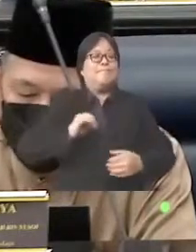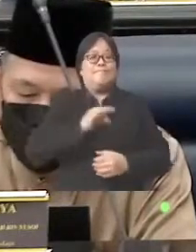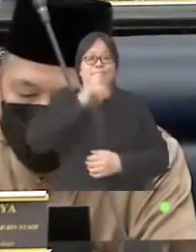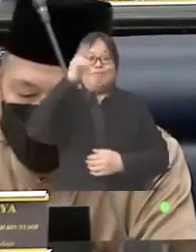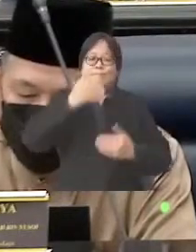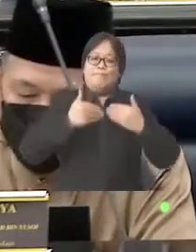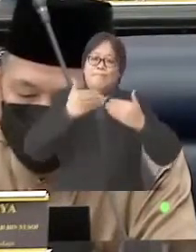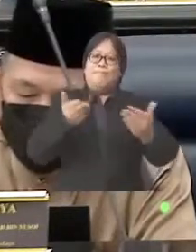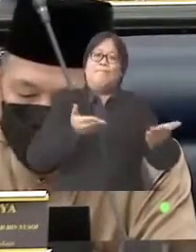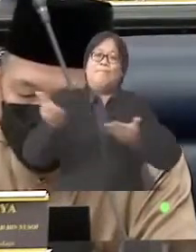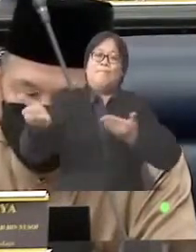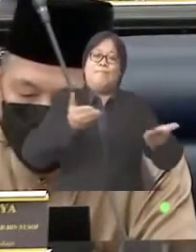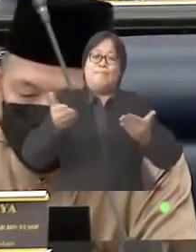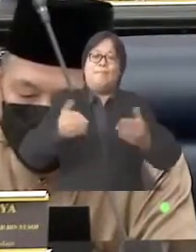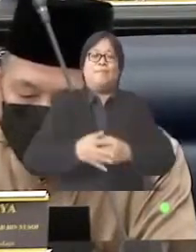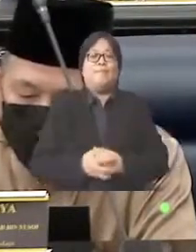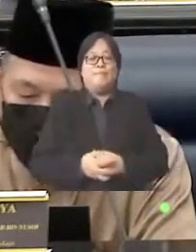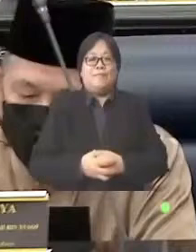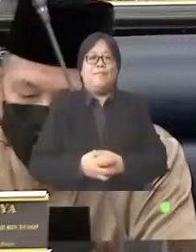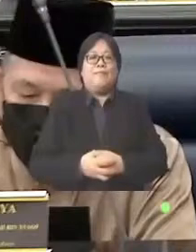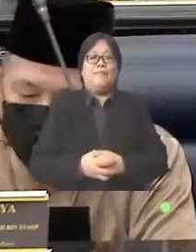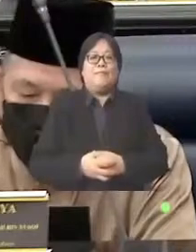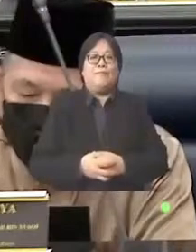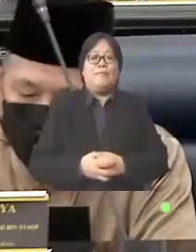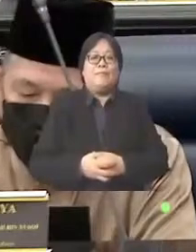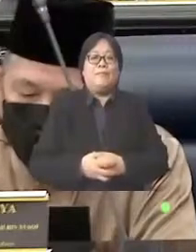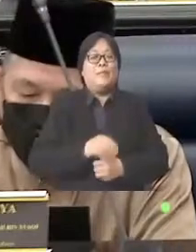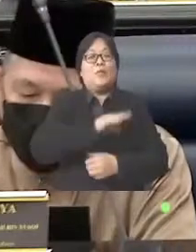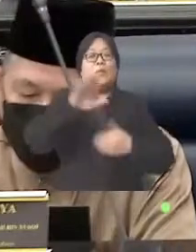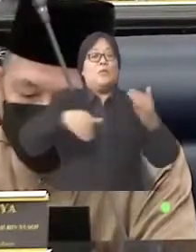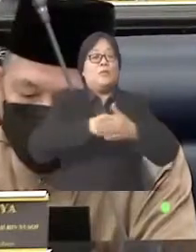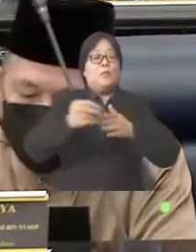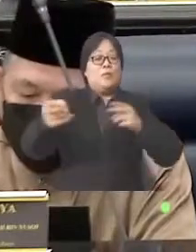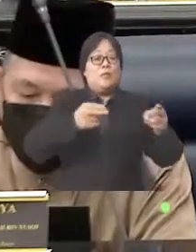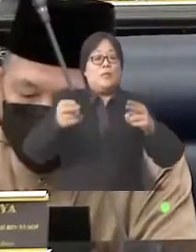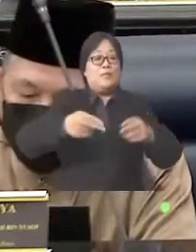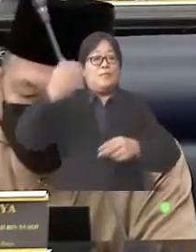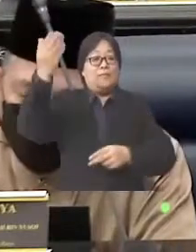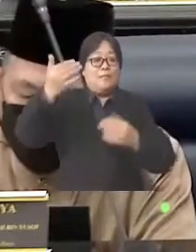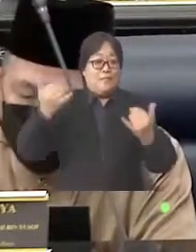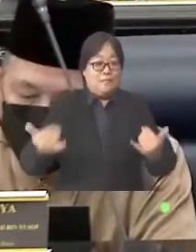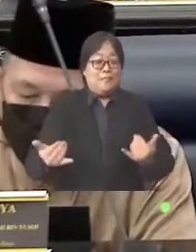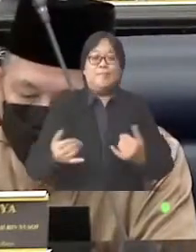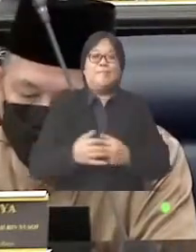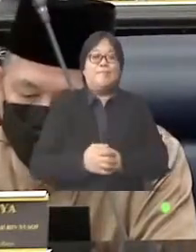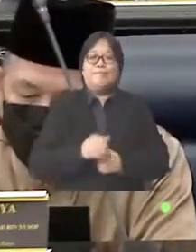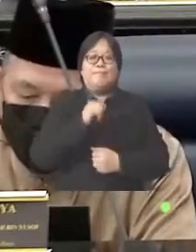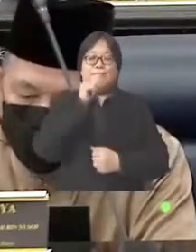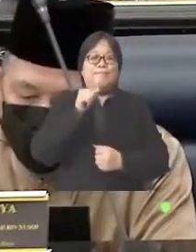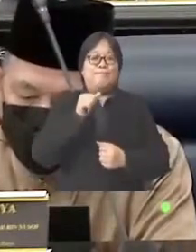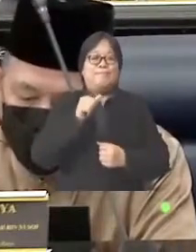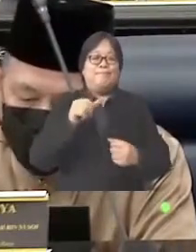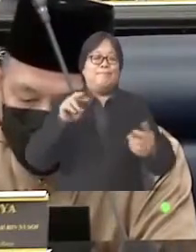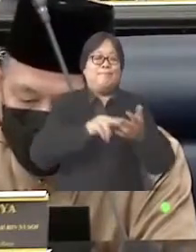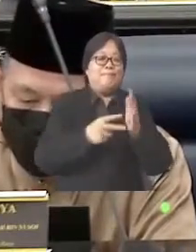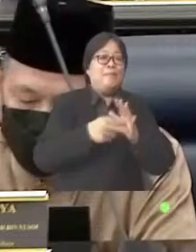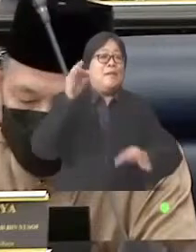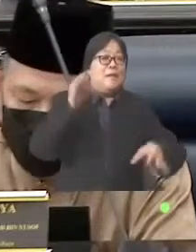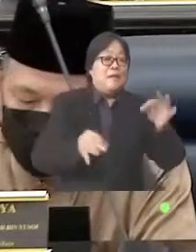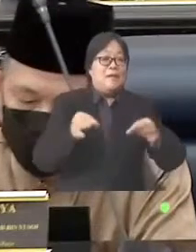untuk terus berhemat dengan penuh dedikasi semua inisiatif dan dibentangkan pada hari ini tidak akan bermakna